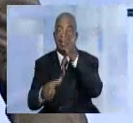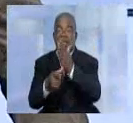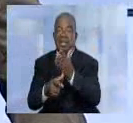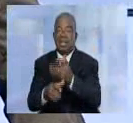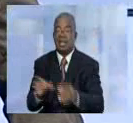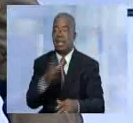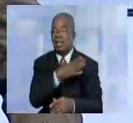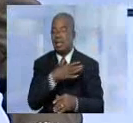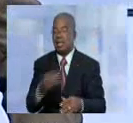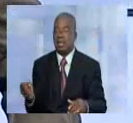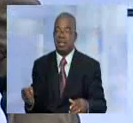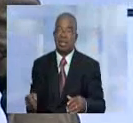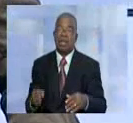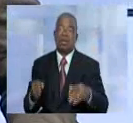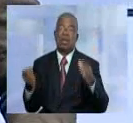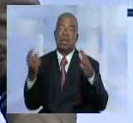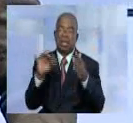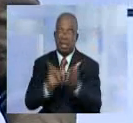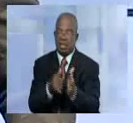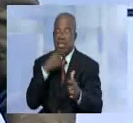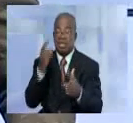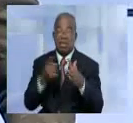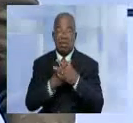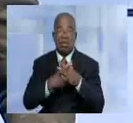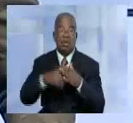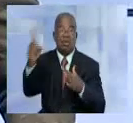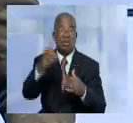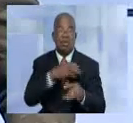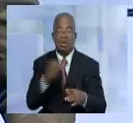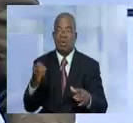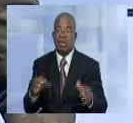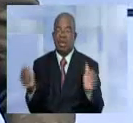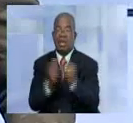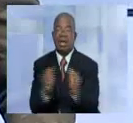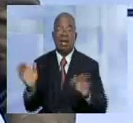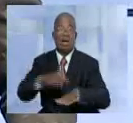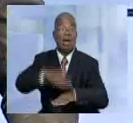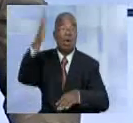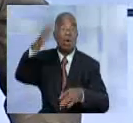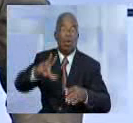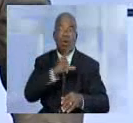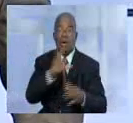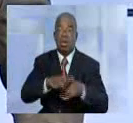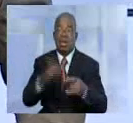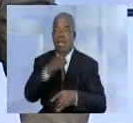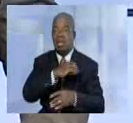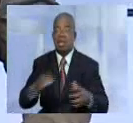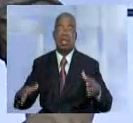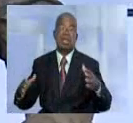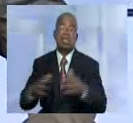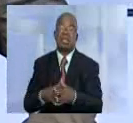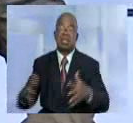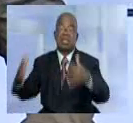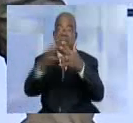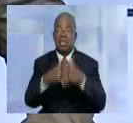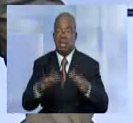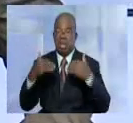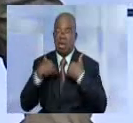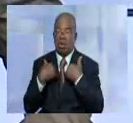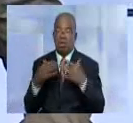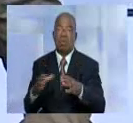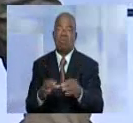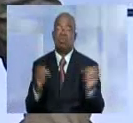réfugiés et apatrides Sahara, en collaboration avec le Haut Commissariat des Nations Unies pour les réfugiés, vient d'initier des séminaires